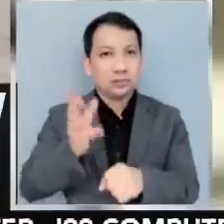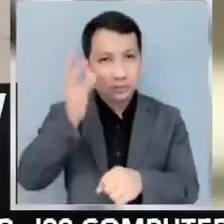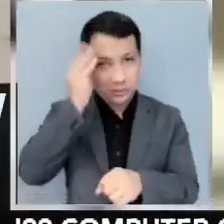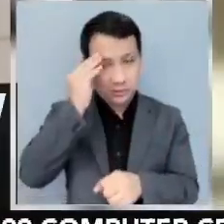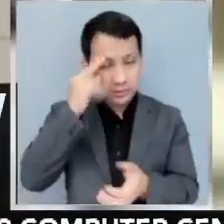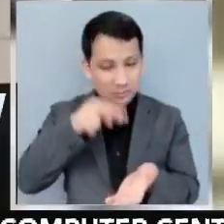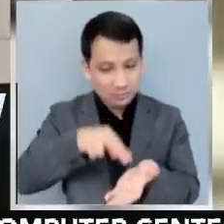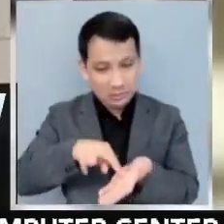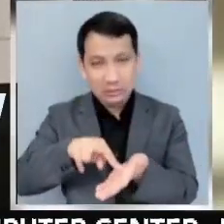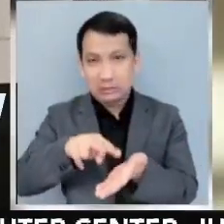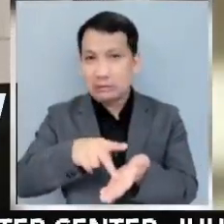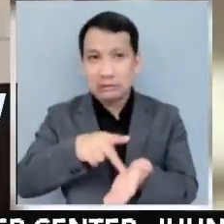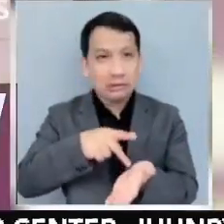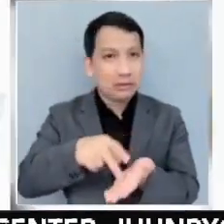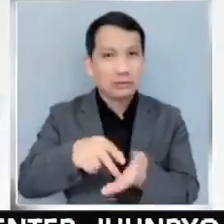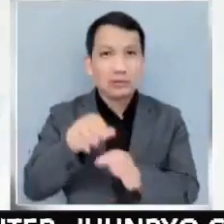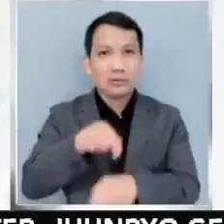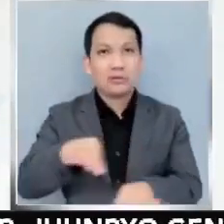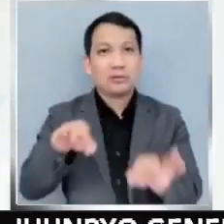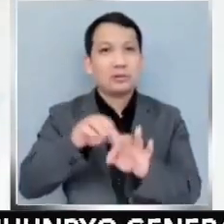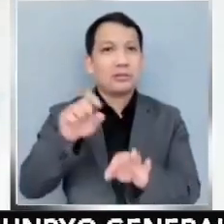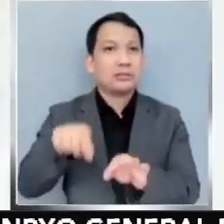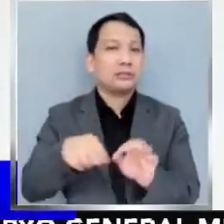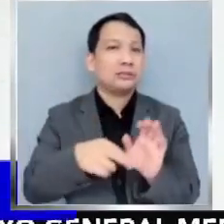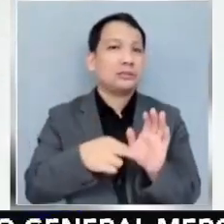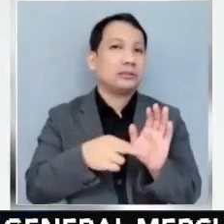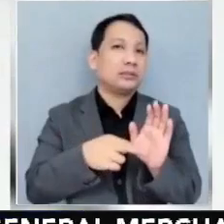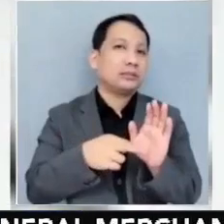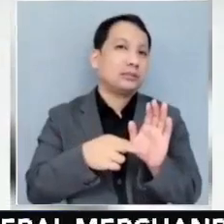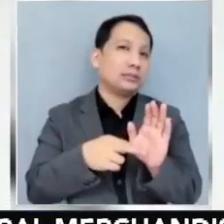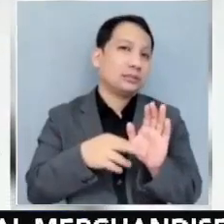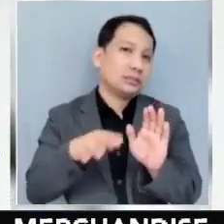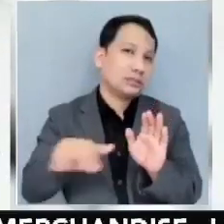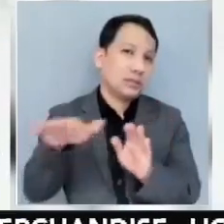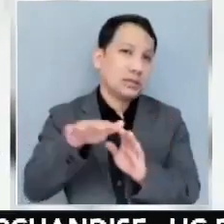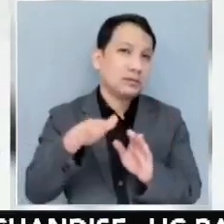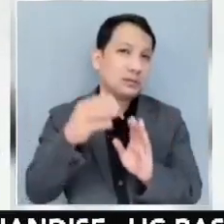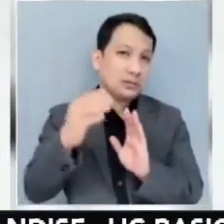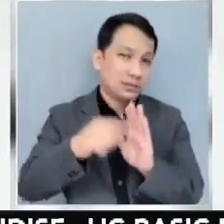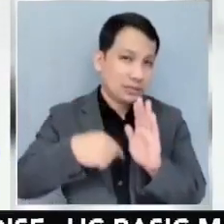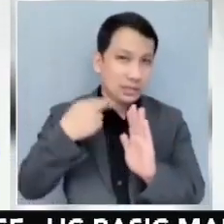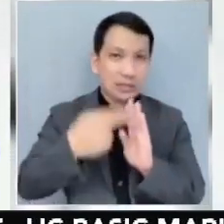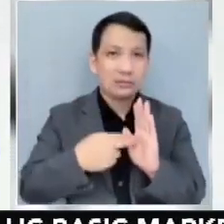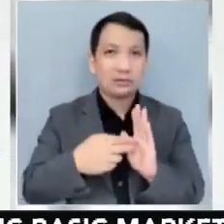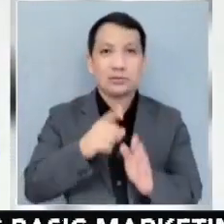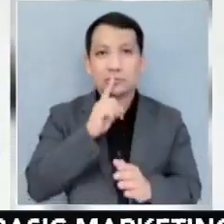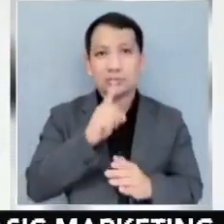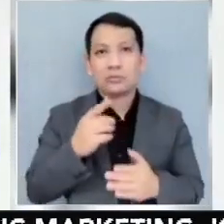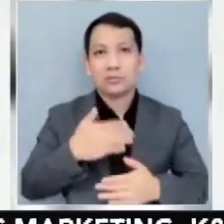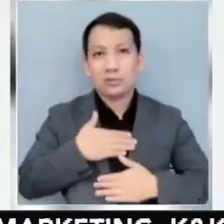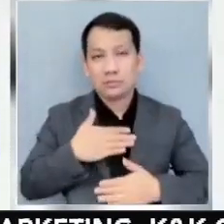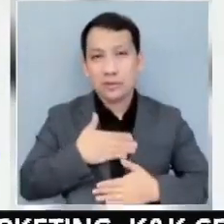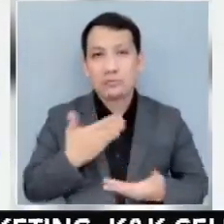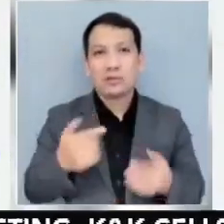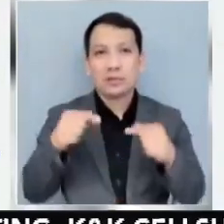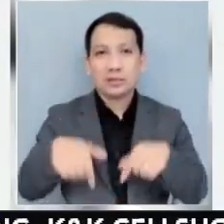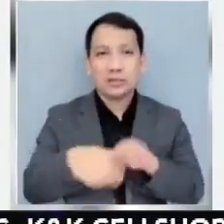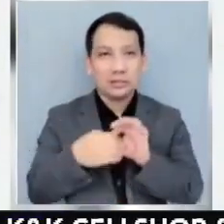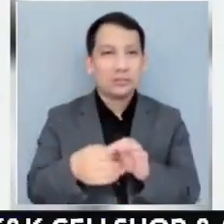rink na kailangan sa role. We're really passionate dito sa ginagawa namin. It's really fun. And especially nandito tayo ng lamig,